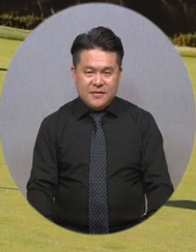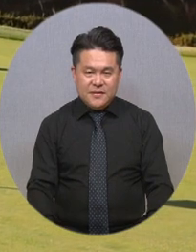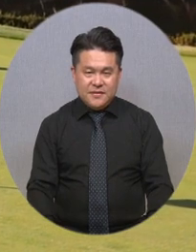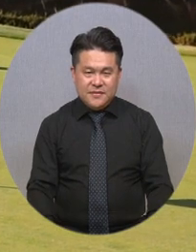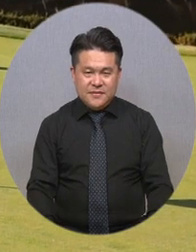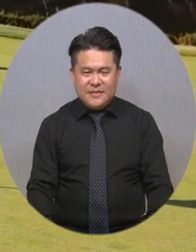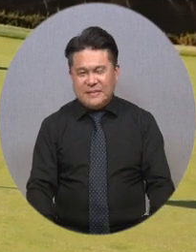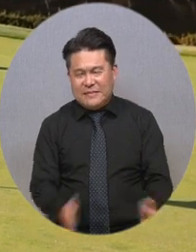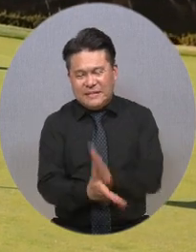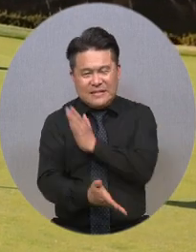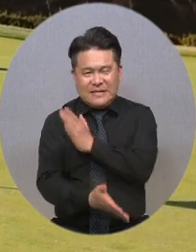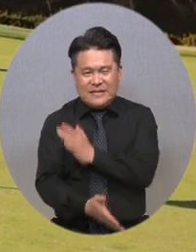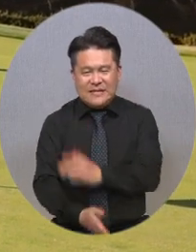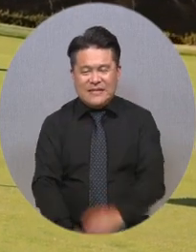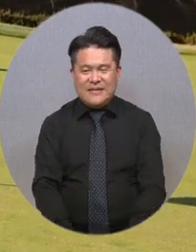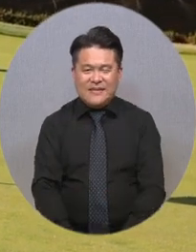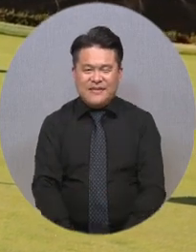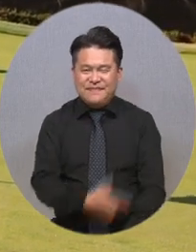아.